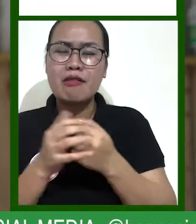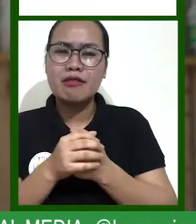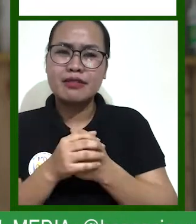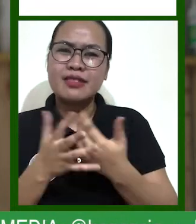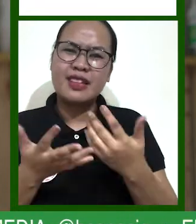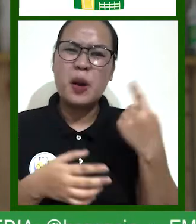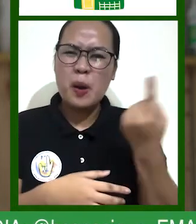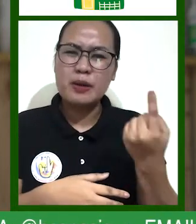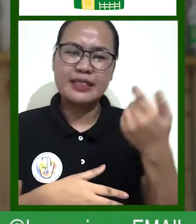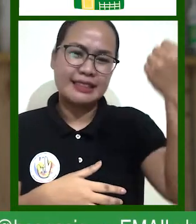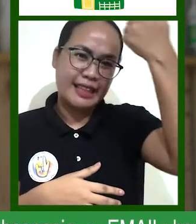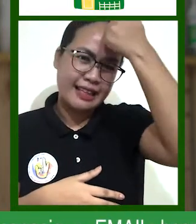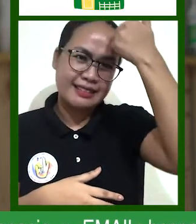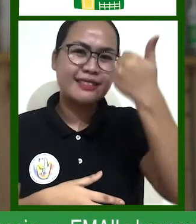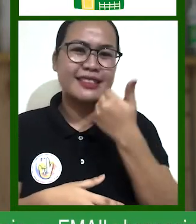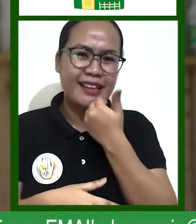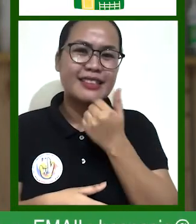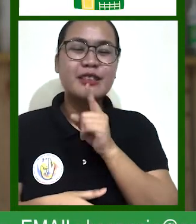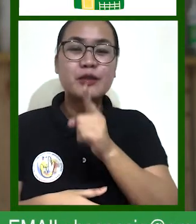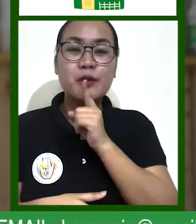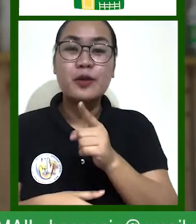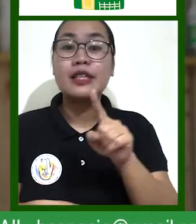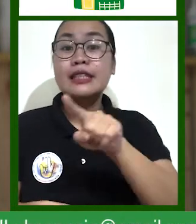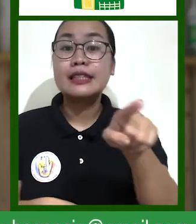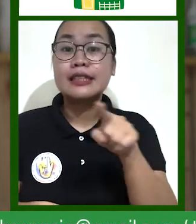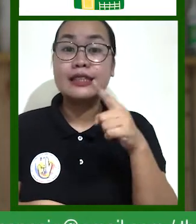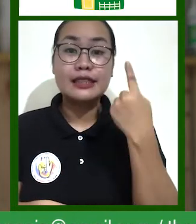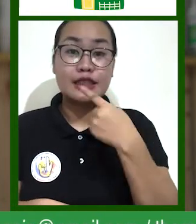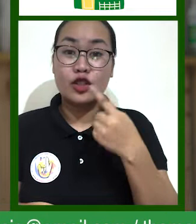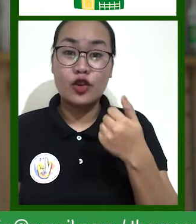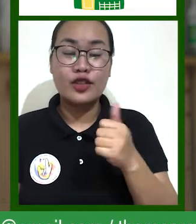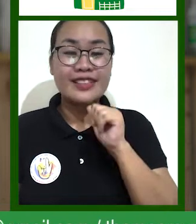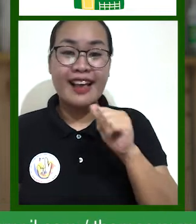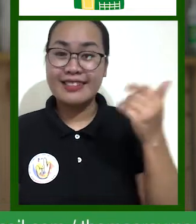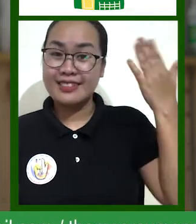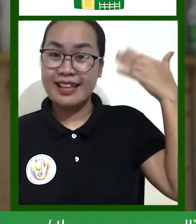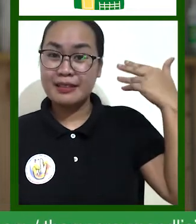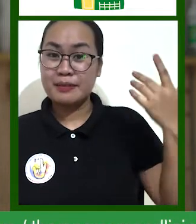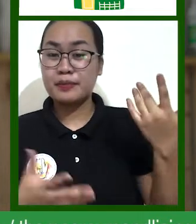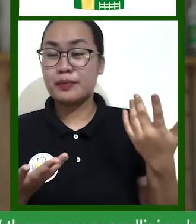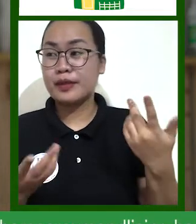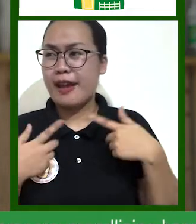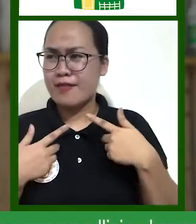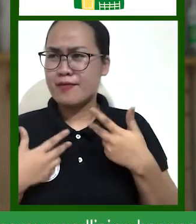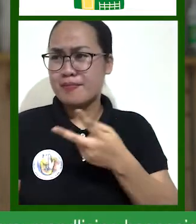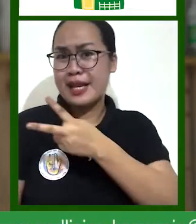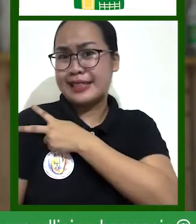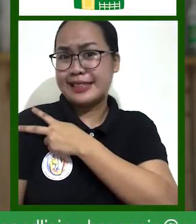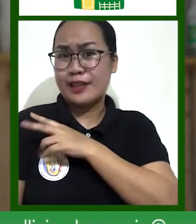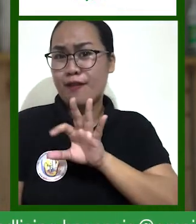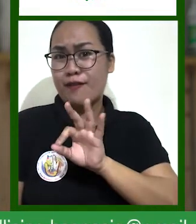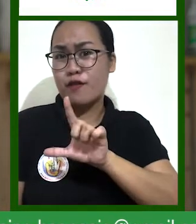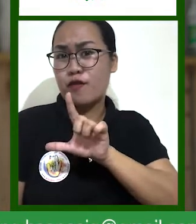nakapunta sa ating naging vaccination last week, no, pwede pa rin ho kayong mag-avail ng ating flu